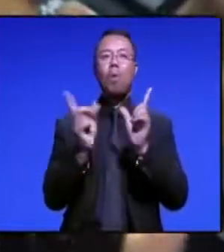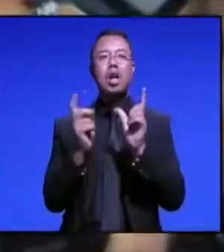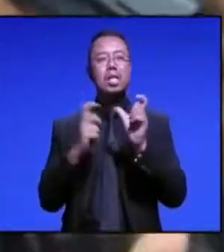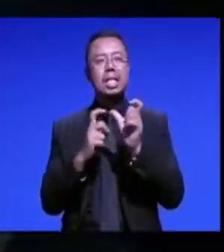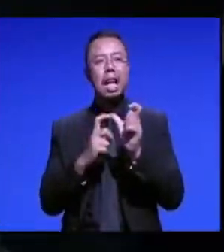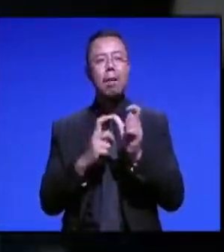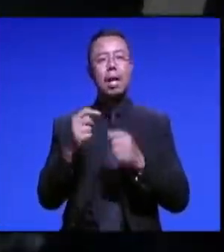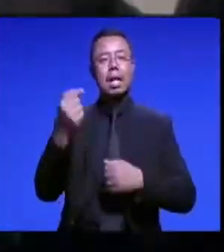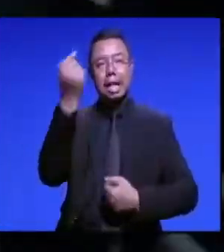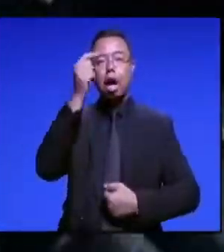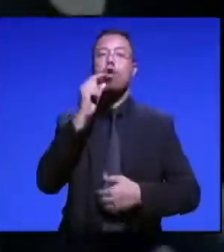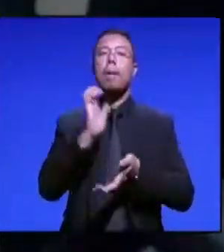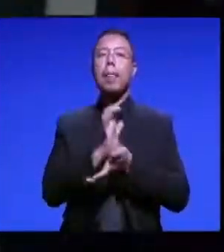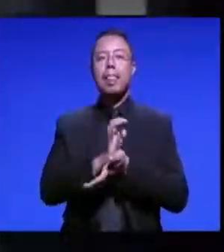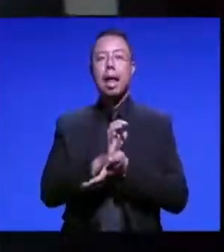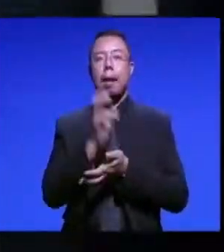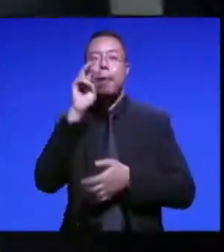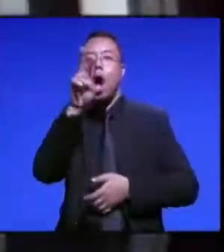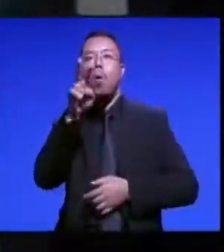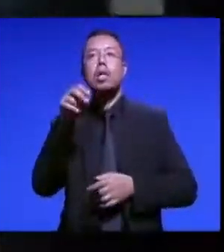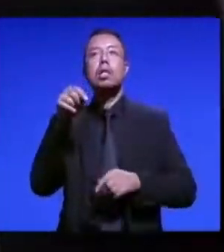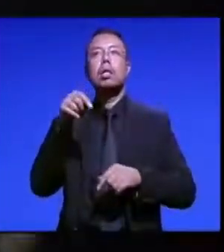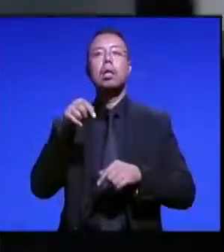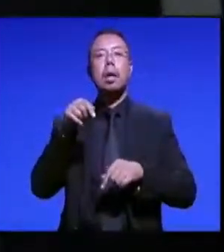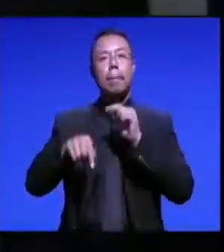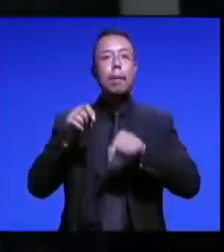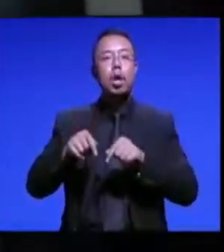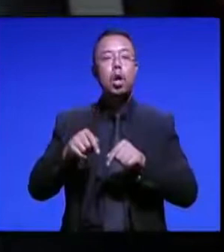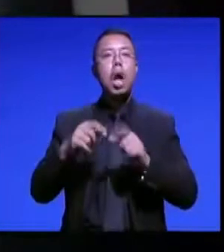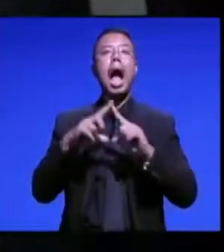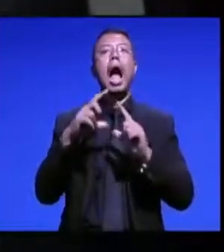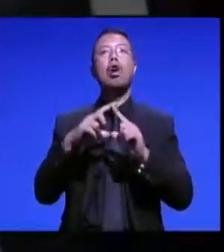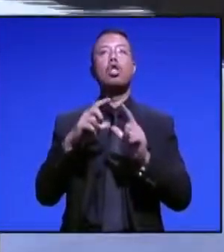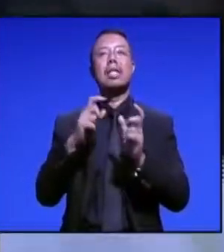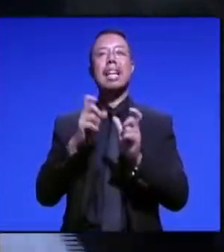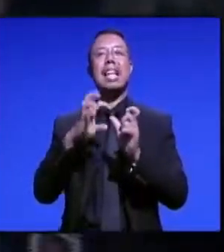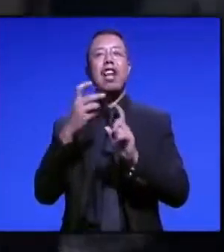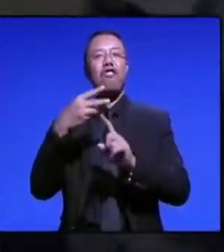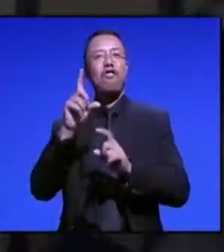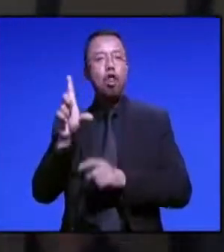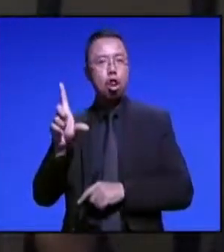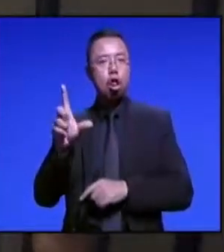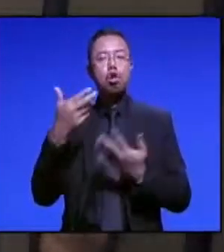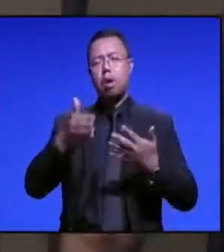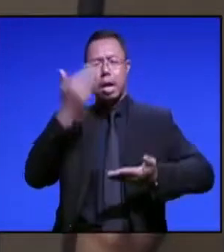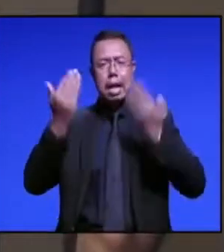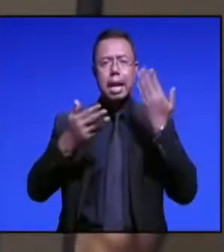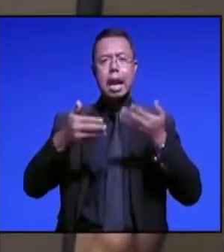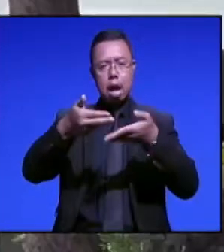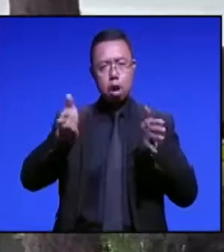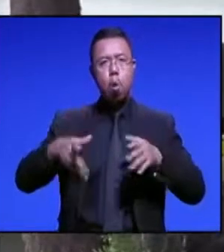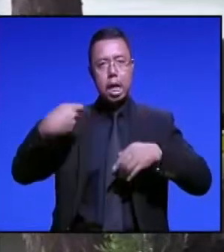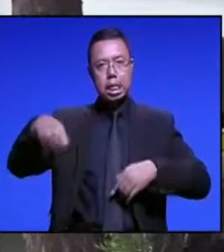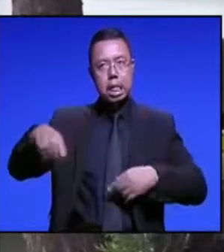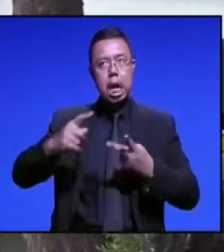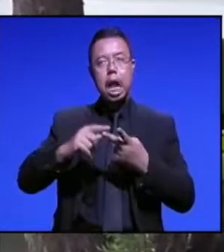label tersangka bagi mantan anggota Bawaslu, Agustiani Tio Fredilina dan Saiful. KPK pun telah menggeledah ruang kerja dan rumah